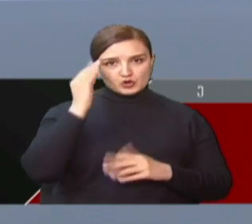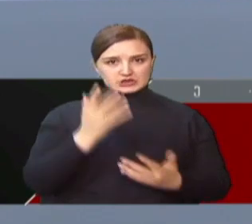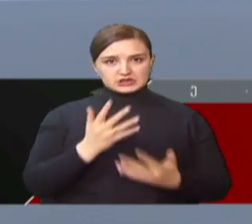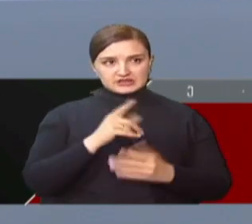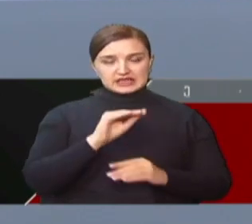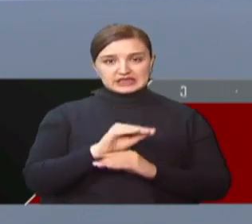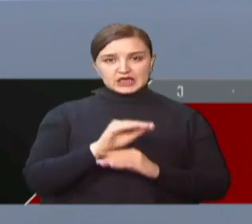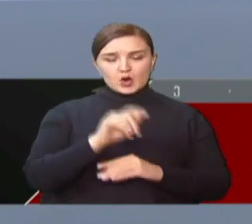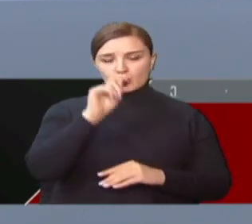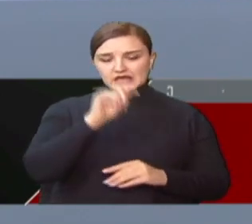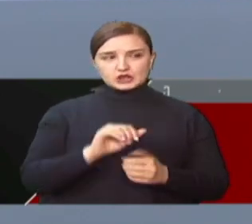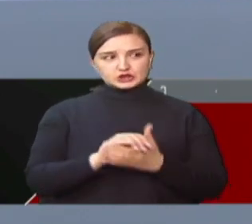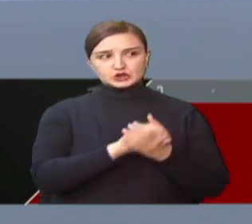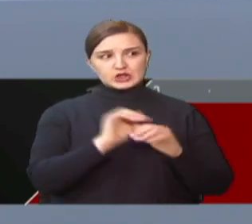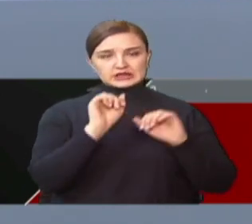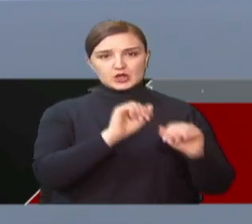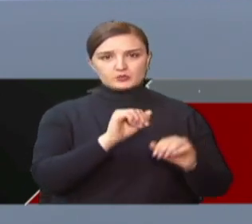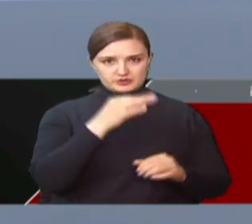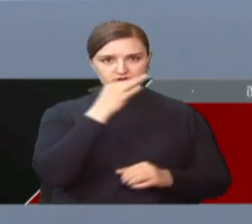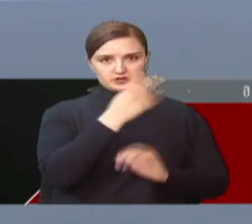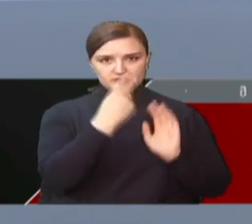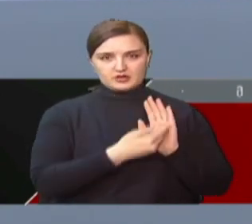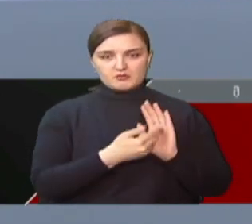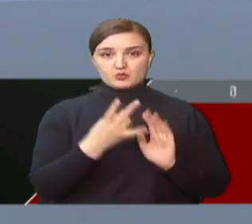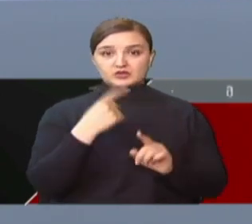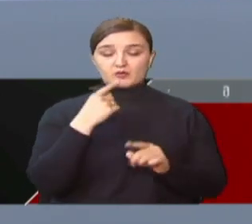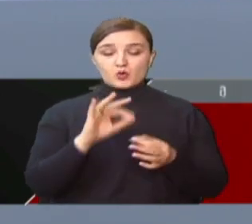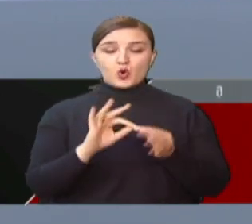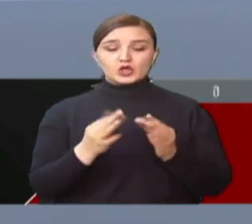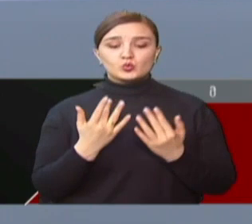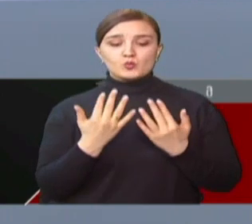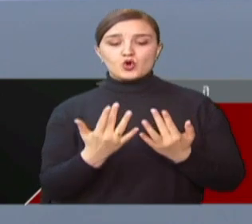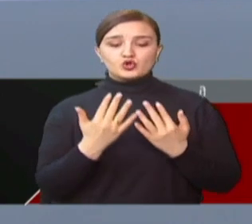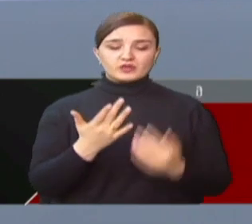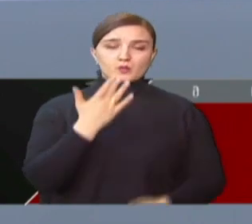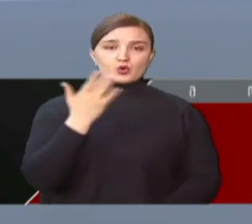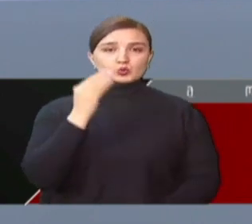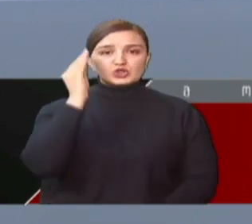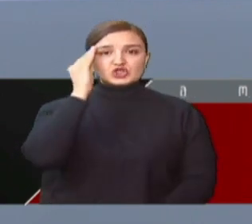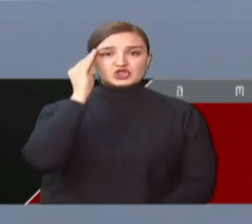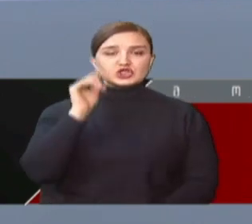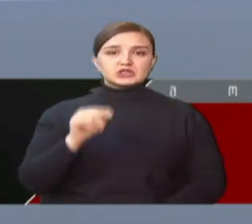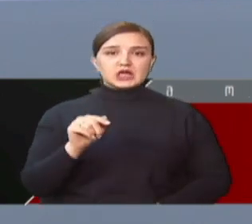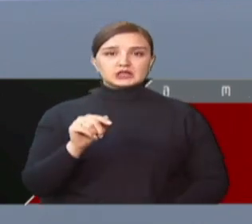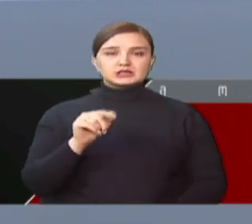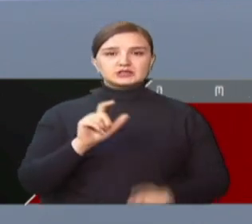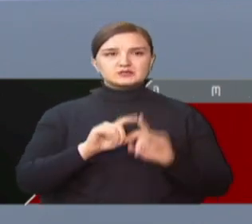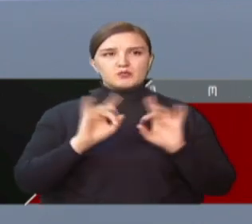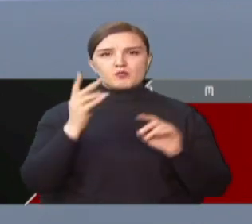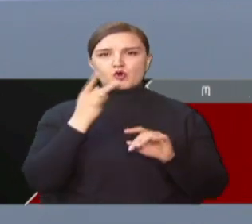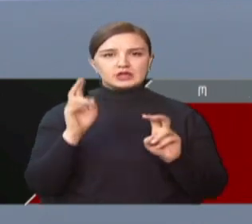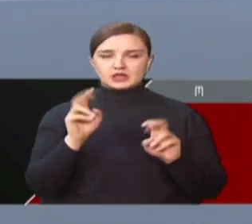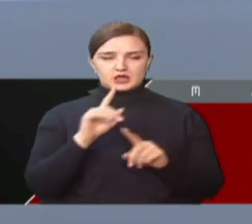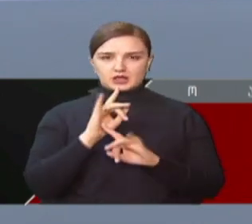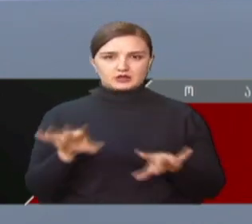და უკრაინის მიმართ სოლიდარობის გამოცხადებას ასახელებენ, თუმცა არც კონკრეტული მოთხოვნებით პოლიტიკური შინაარსის მიმართვებს გამორიცხავენ. ნოდარ